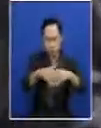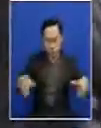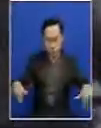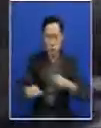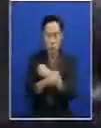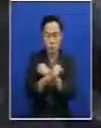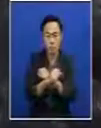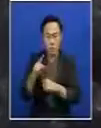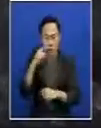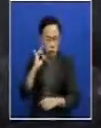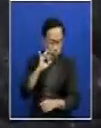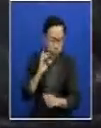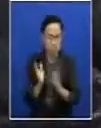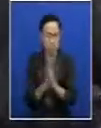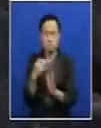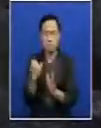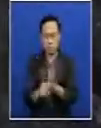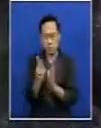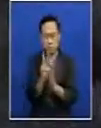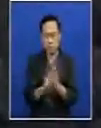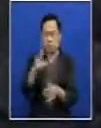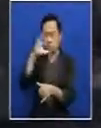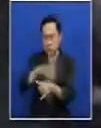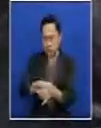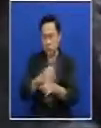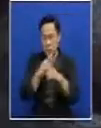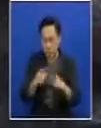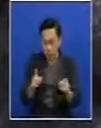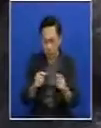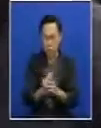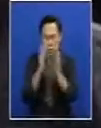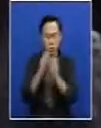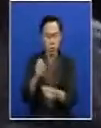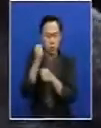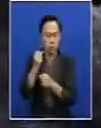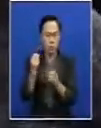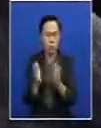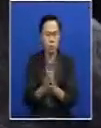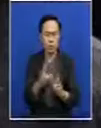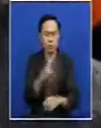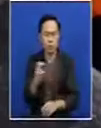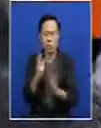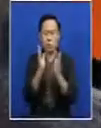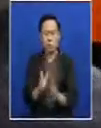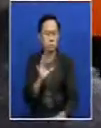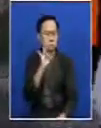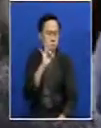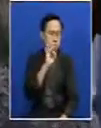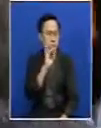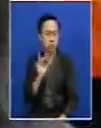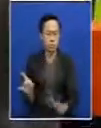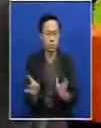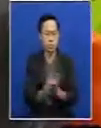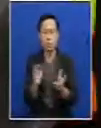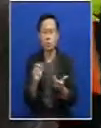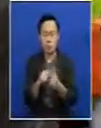ดภัยผู้ใดที่ฝ่าฝืนจะต้องถูกจับกุมค่ะแต่ปรากฏว่าผู้ประท้วงประมาณ200คนไม่ยอมถอยออกมาจึง